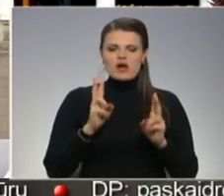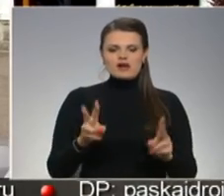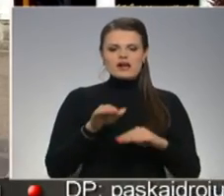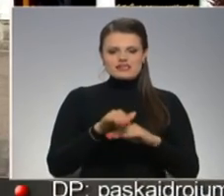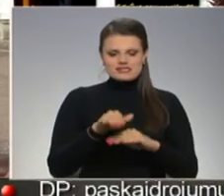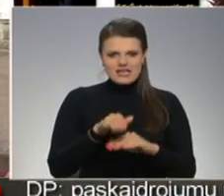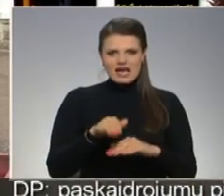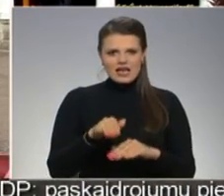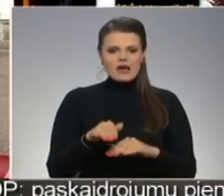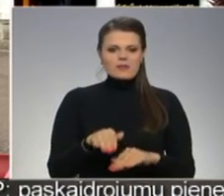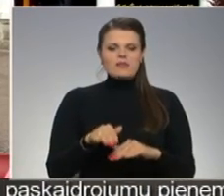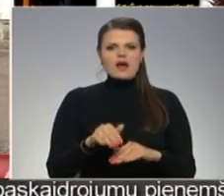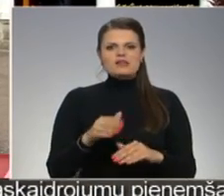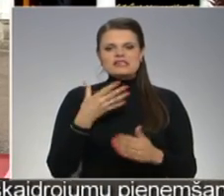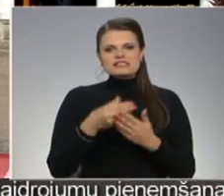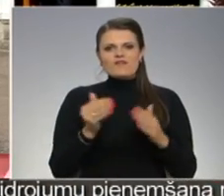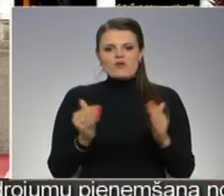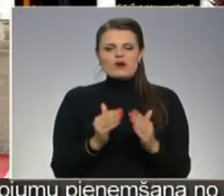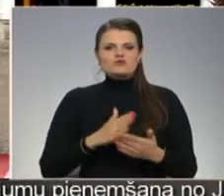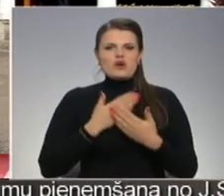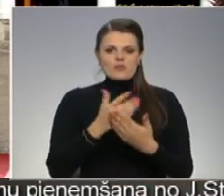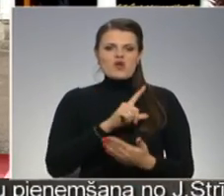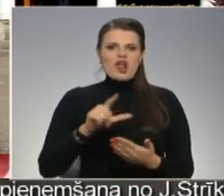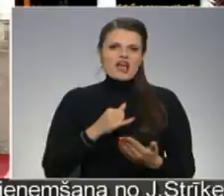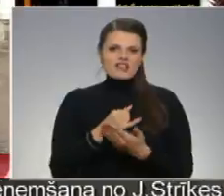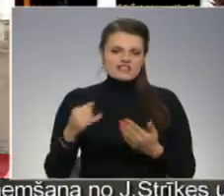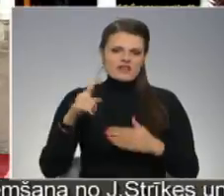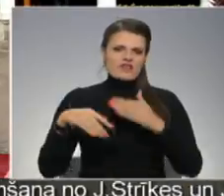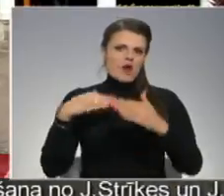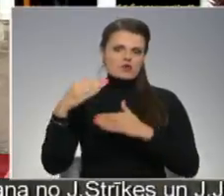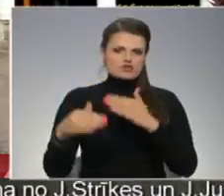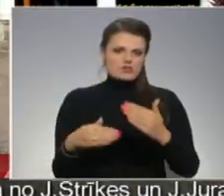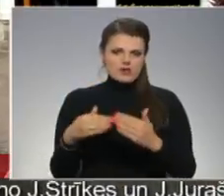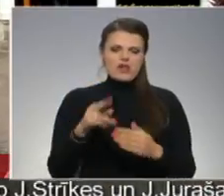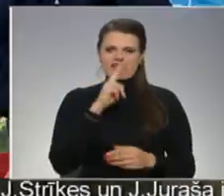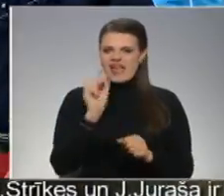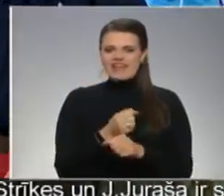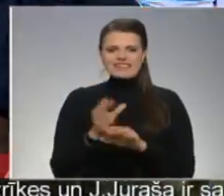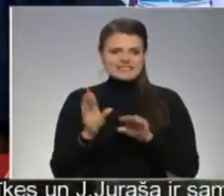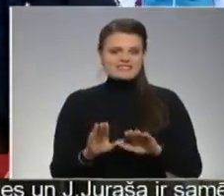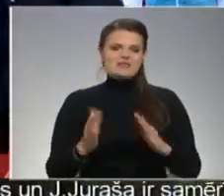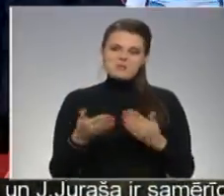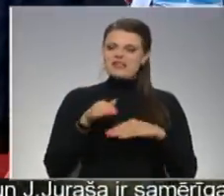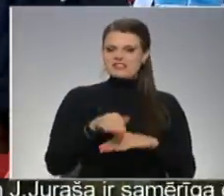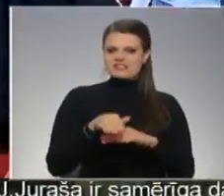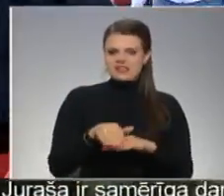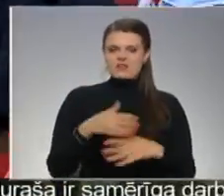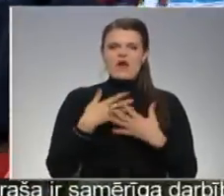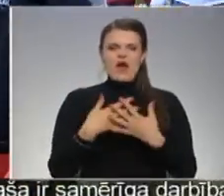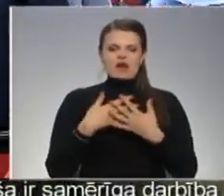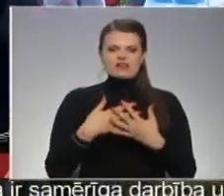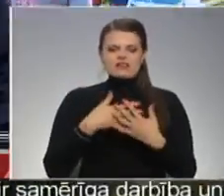saglabāt savu mazo mīļo Latviju tīru un nākošām paaudzēm, neiznīcināt, bet saglabāt. Aktīvie